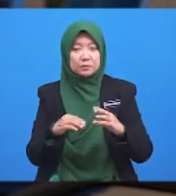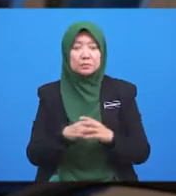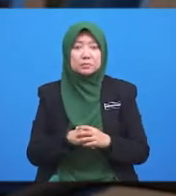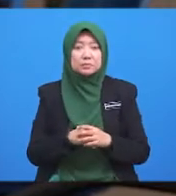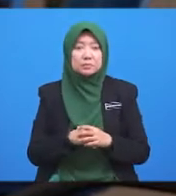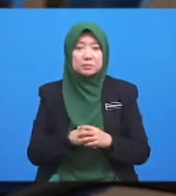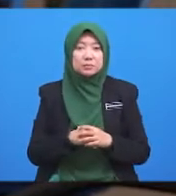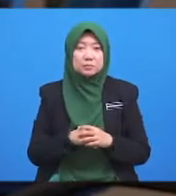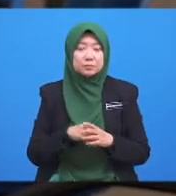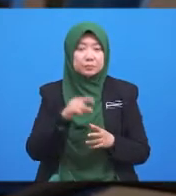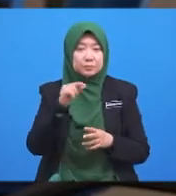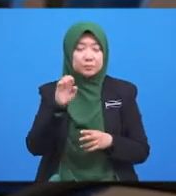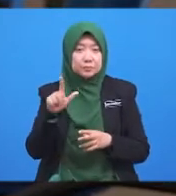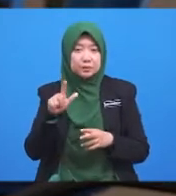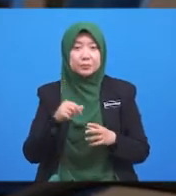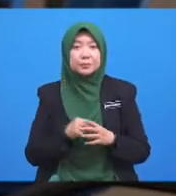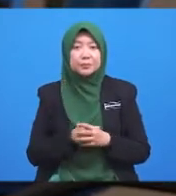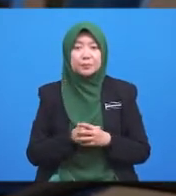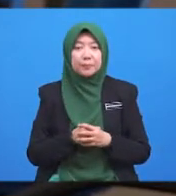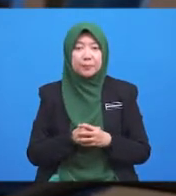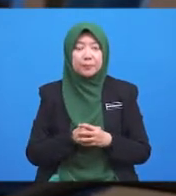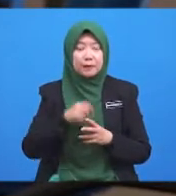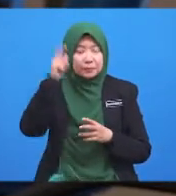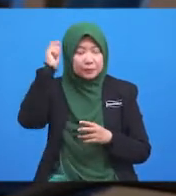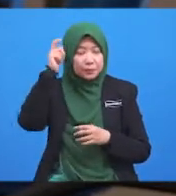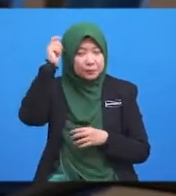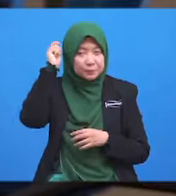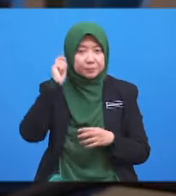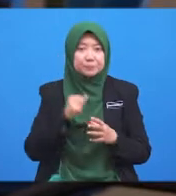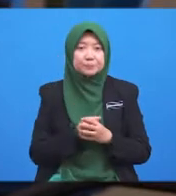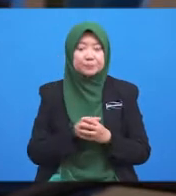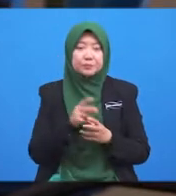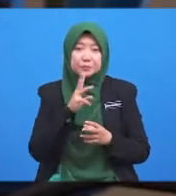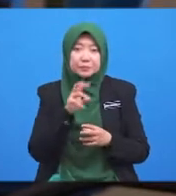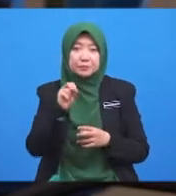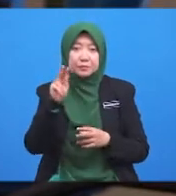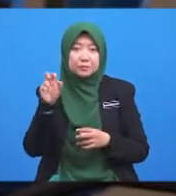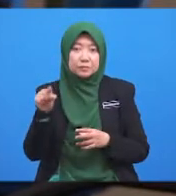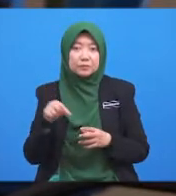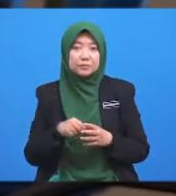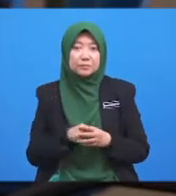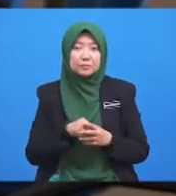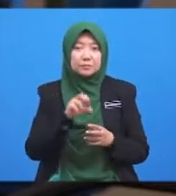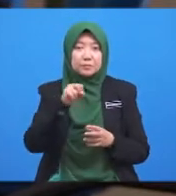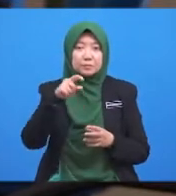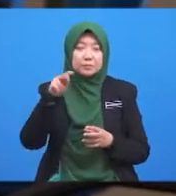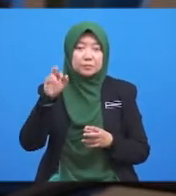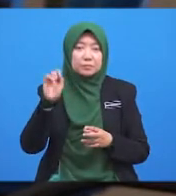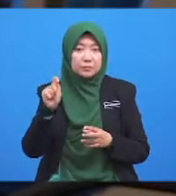firming gel atau ultra gel, shower cap, air suling, surgical